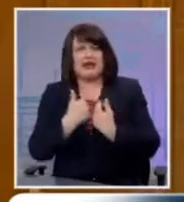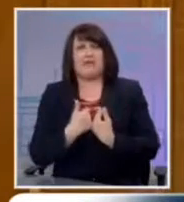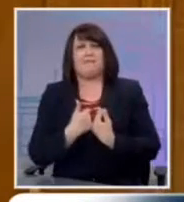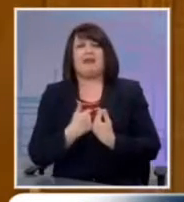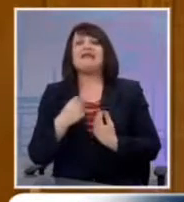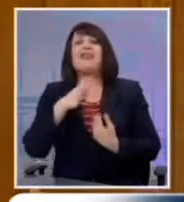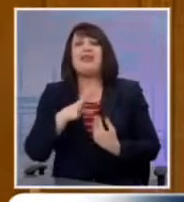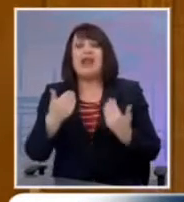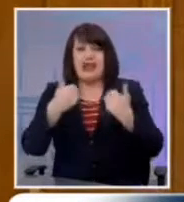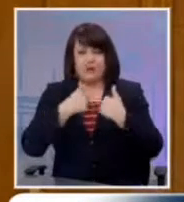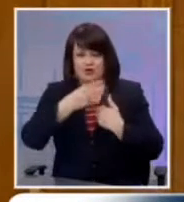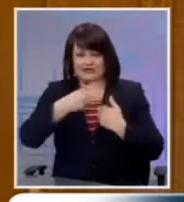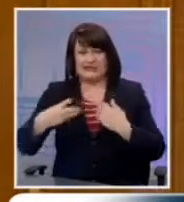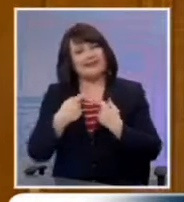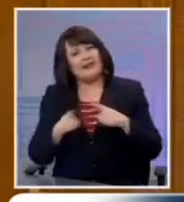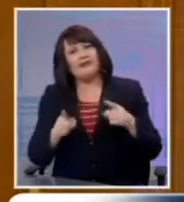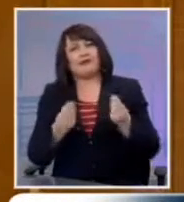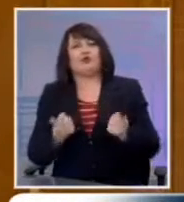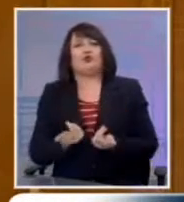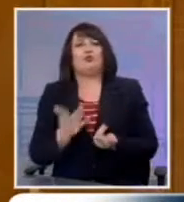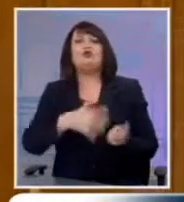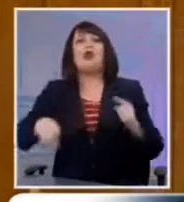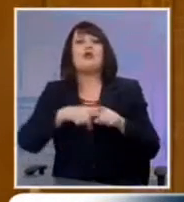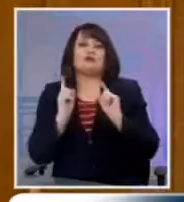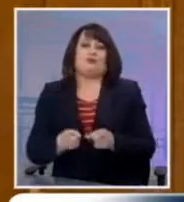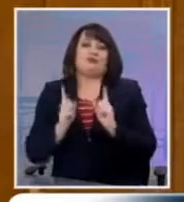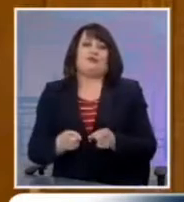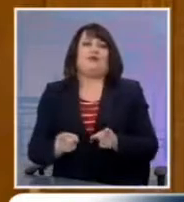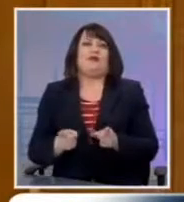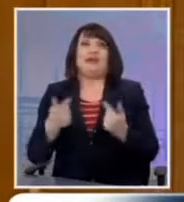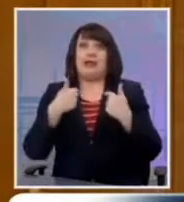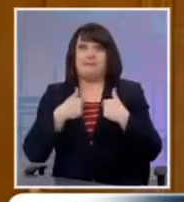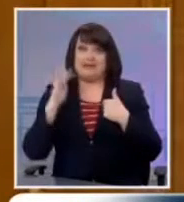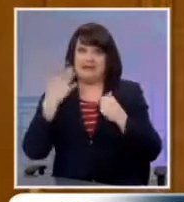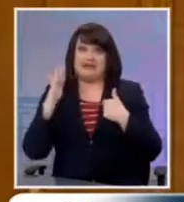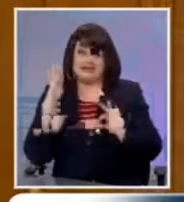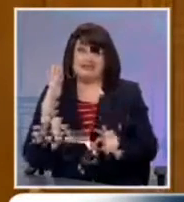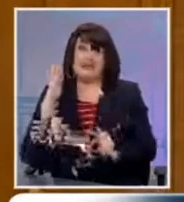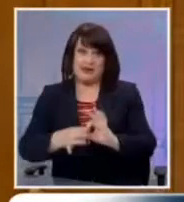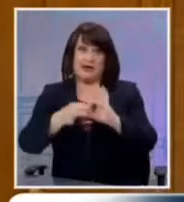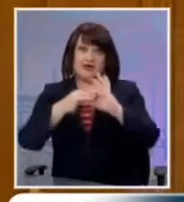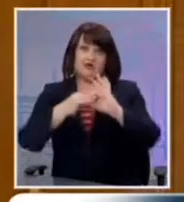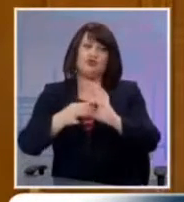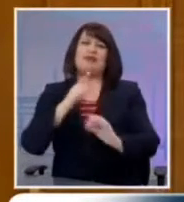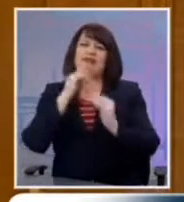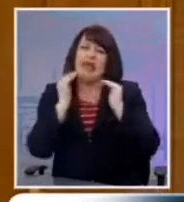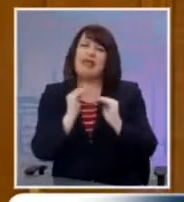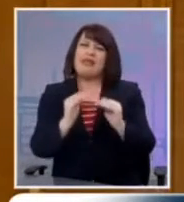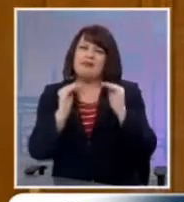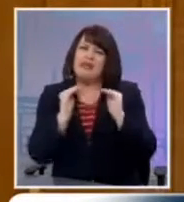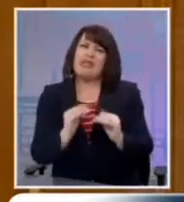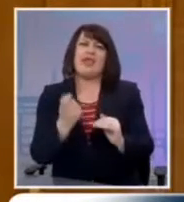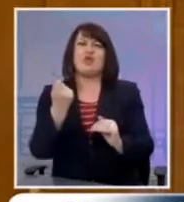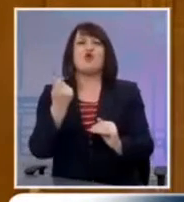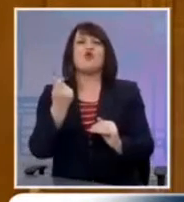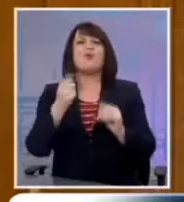από εμάς κάτι διαφορετικό. Γιατί αν εμείς συνεχίσουμε να διαιωνίζουμε το